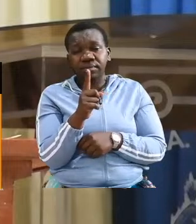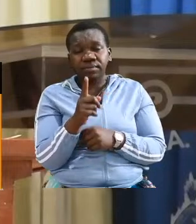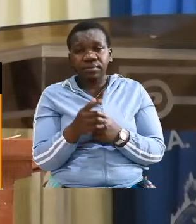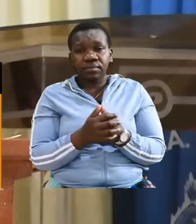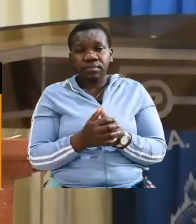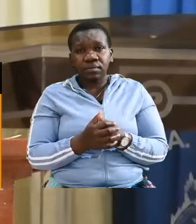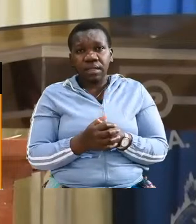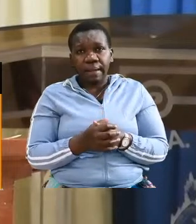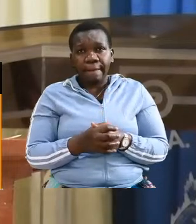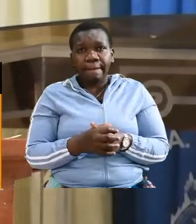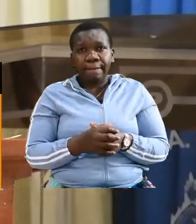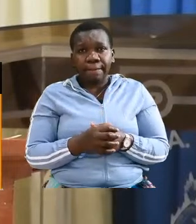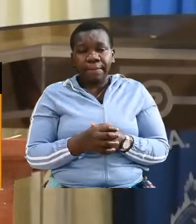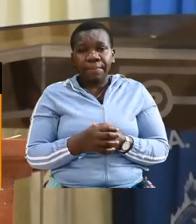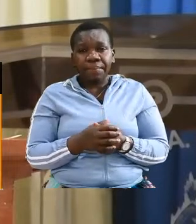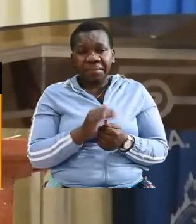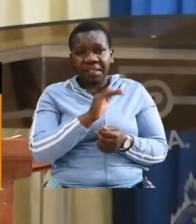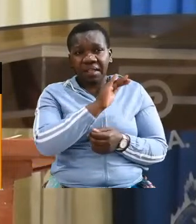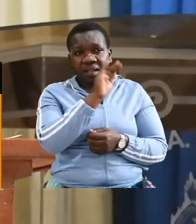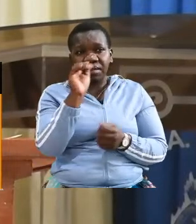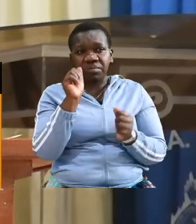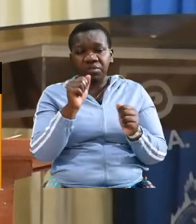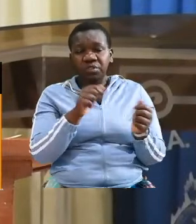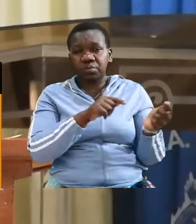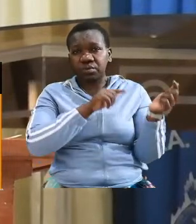wanaombwa kuhudhuria.